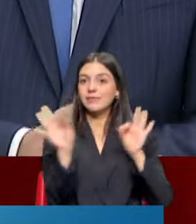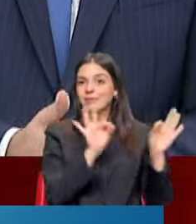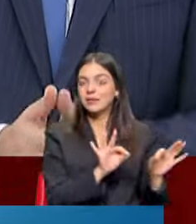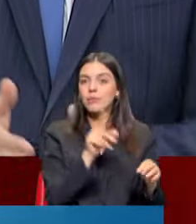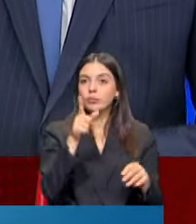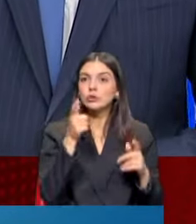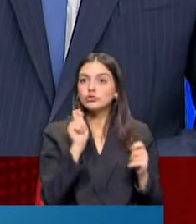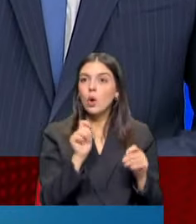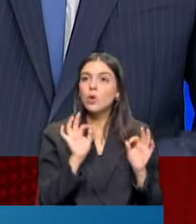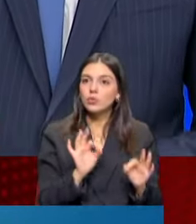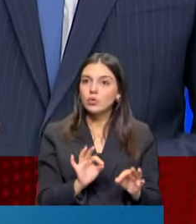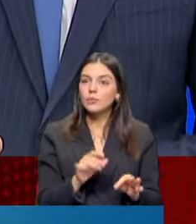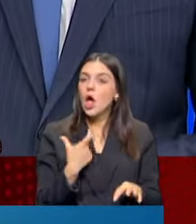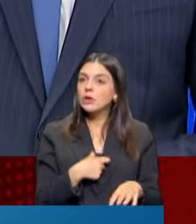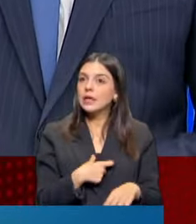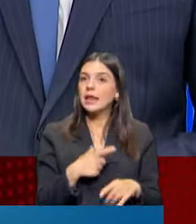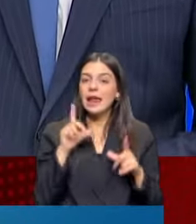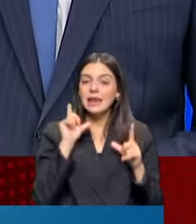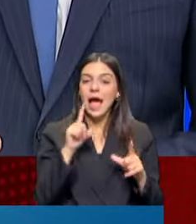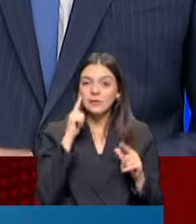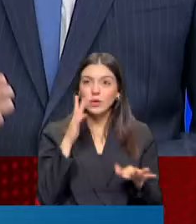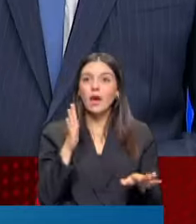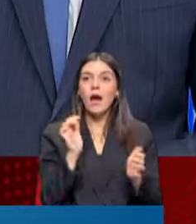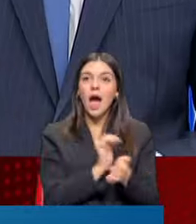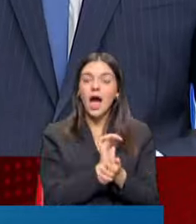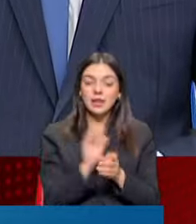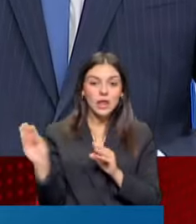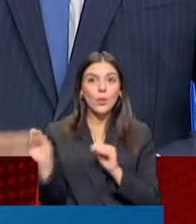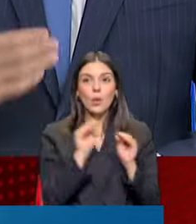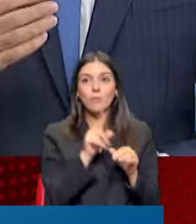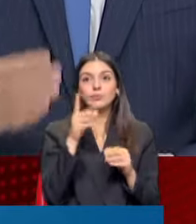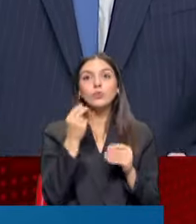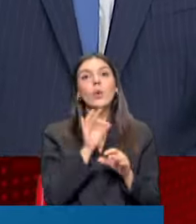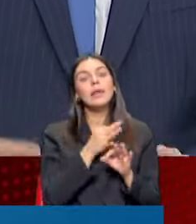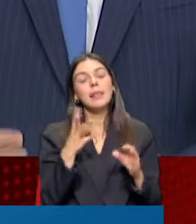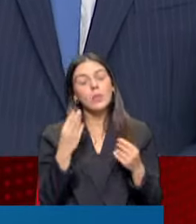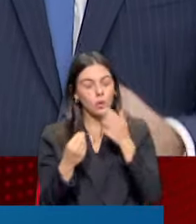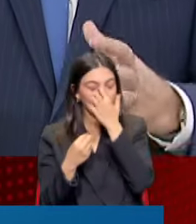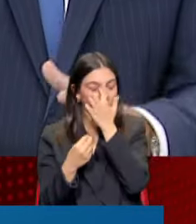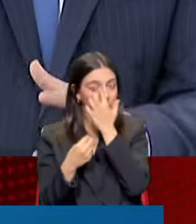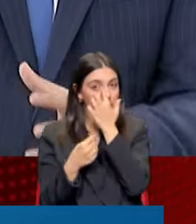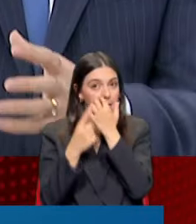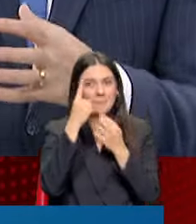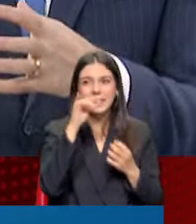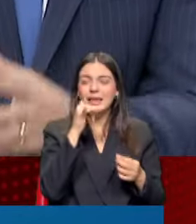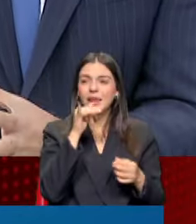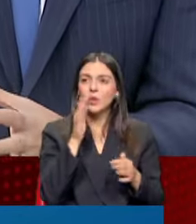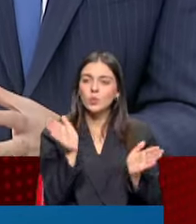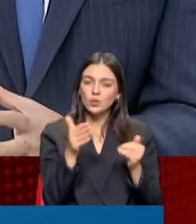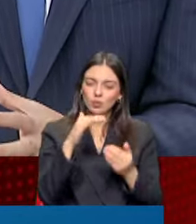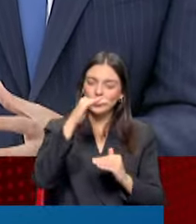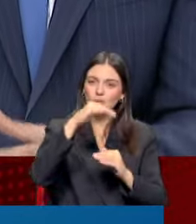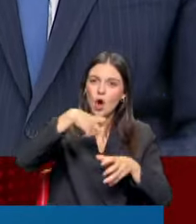Bu zor şartlarda özellikle ihtiyaç sahibi ailelere bunu ulaştırmak çok kıymetli oluyor. Birer kiloluk